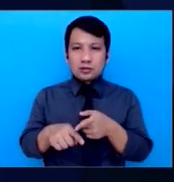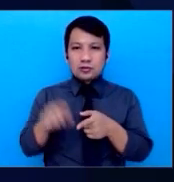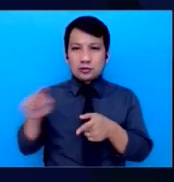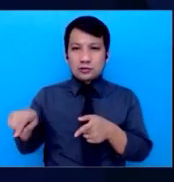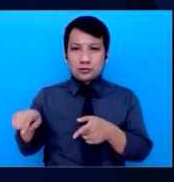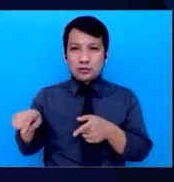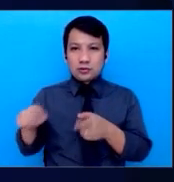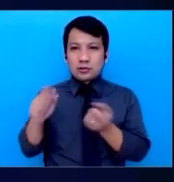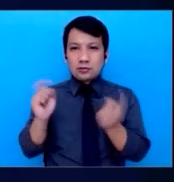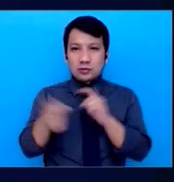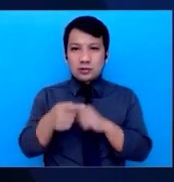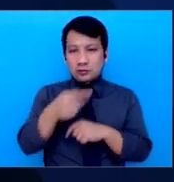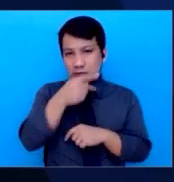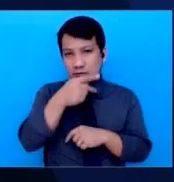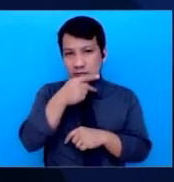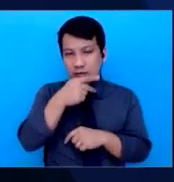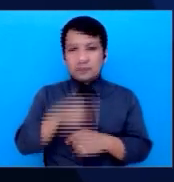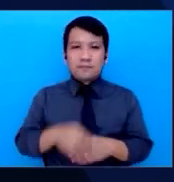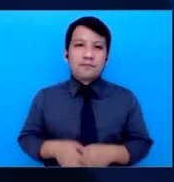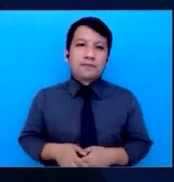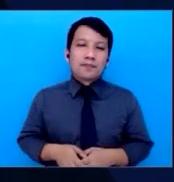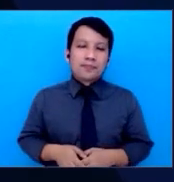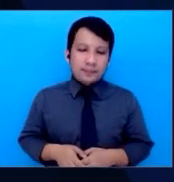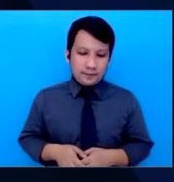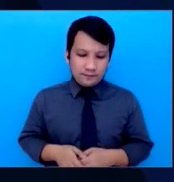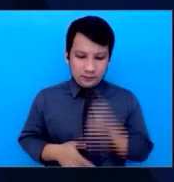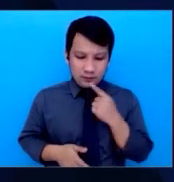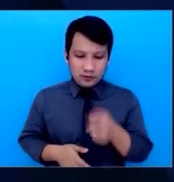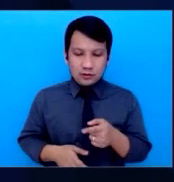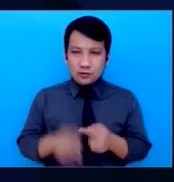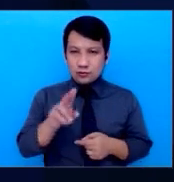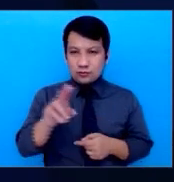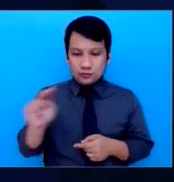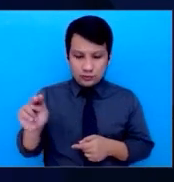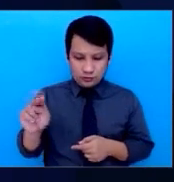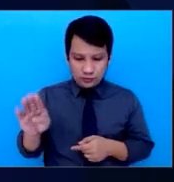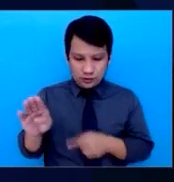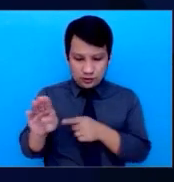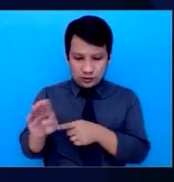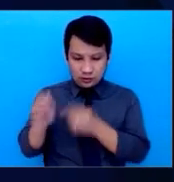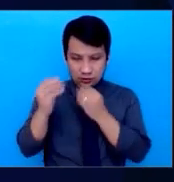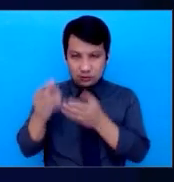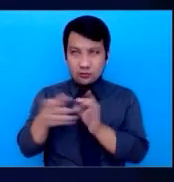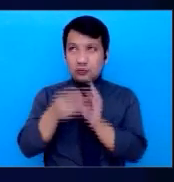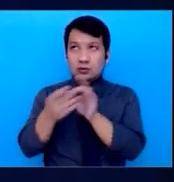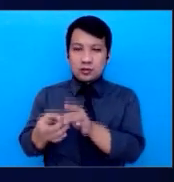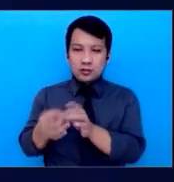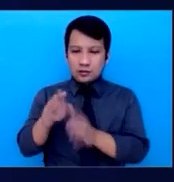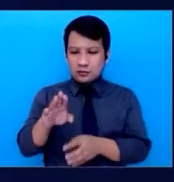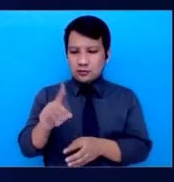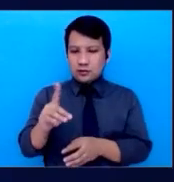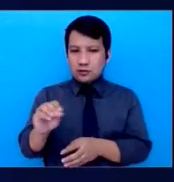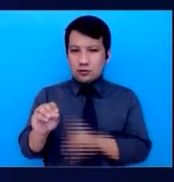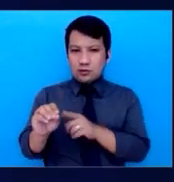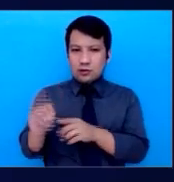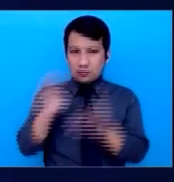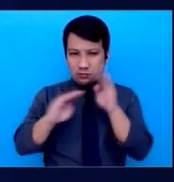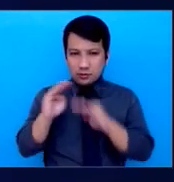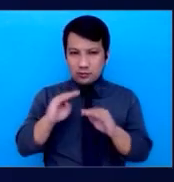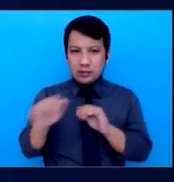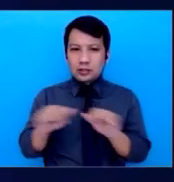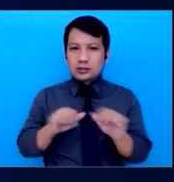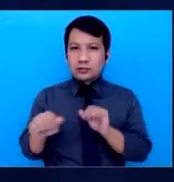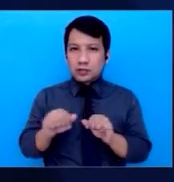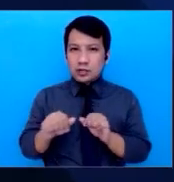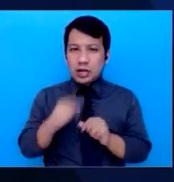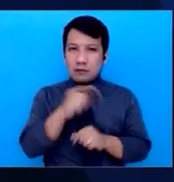password. Ang Union Bank naman, naikipag-ugnayan na rin sa BDO para imbestigahan ang fraudulent activities at para